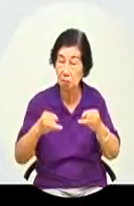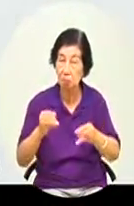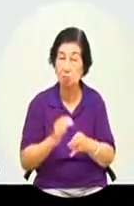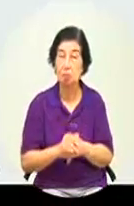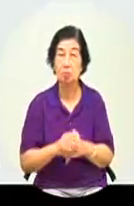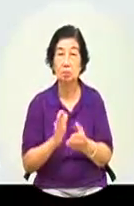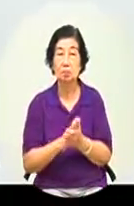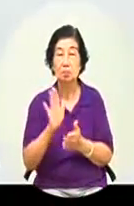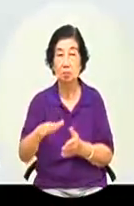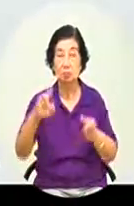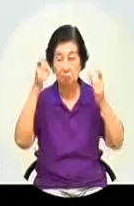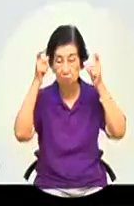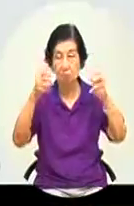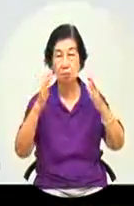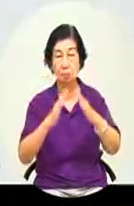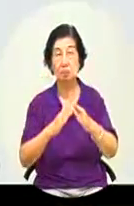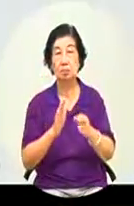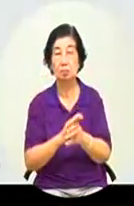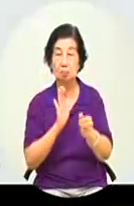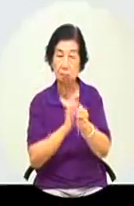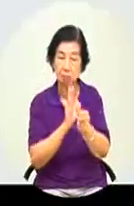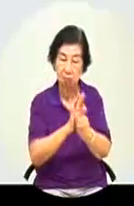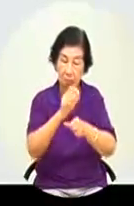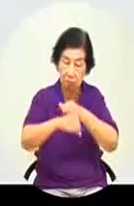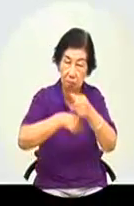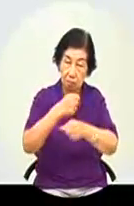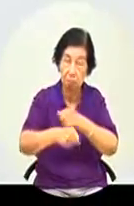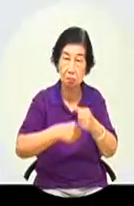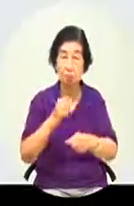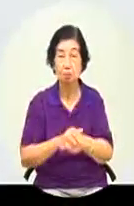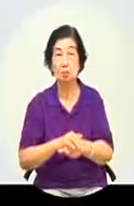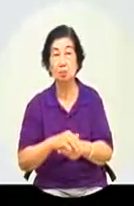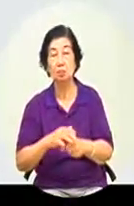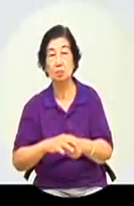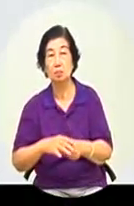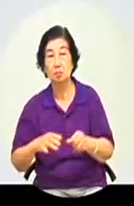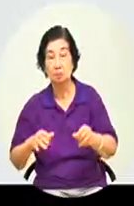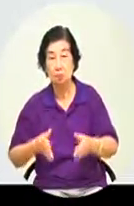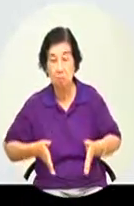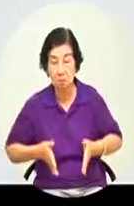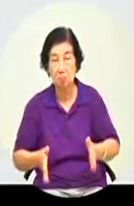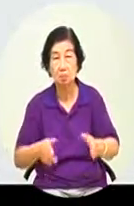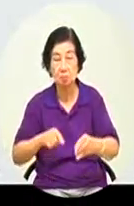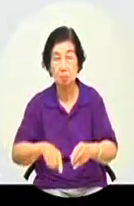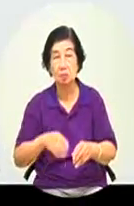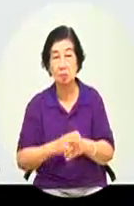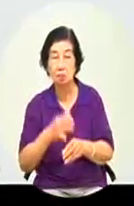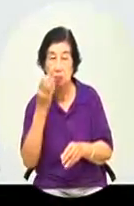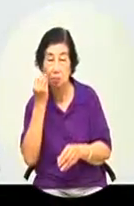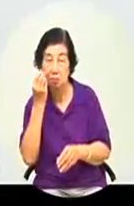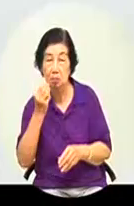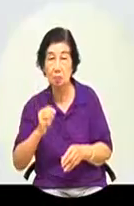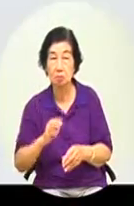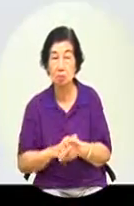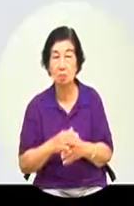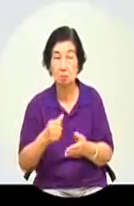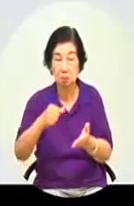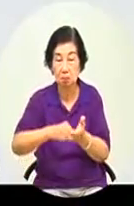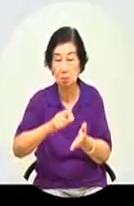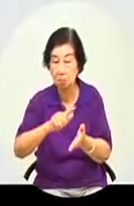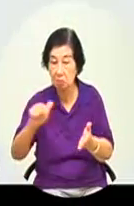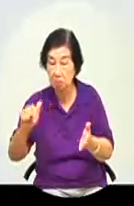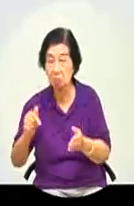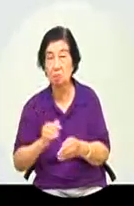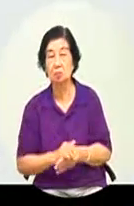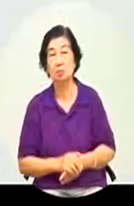政府怎么样推广我们高雄的在地观光产业？这三点是不是请咱局长来给他